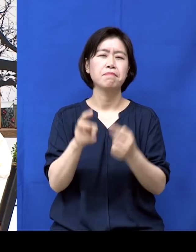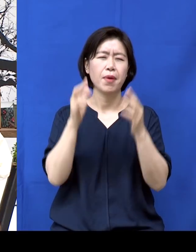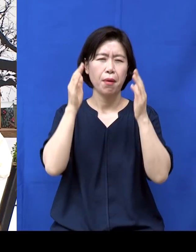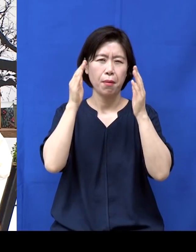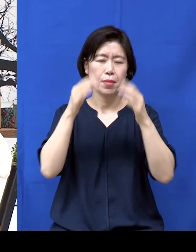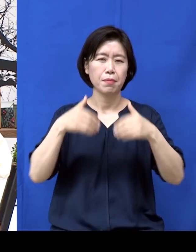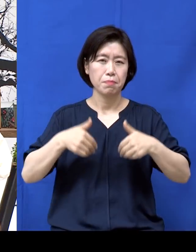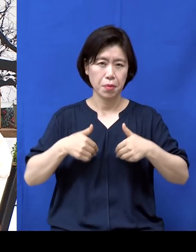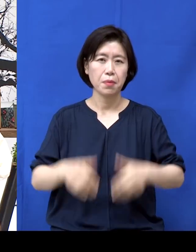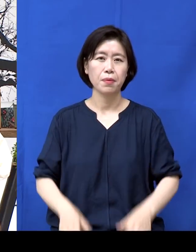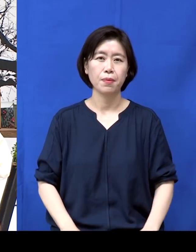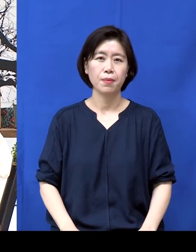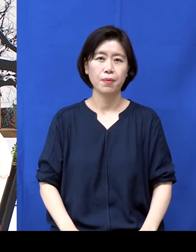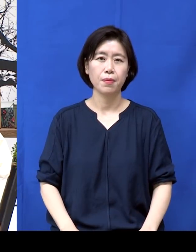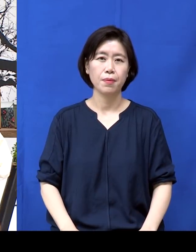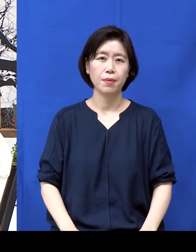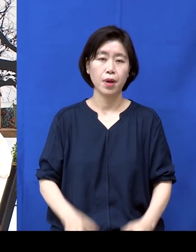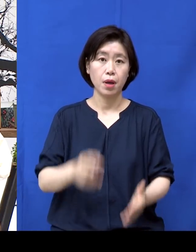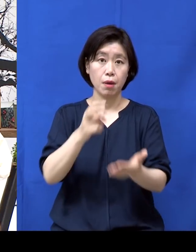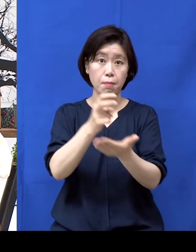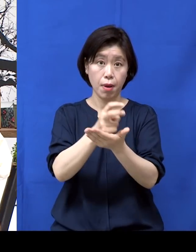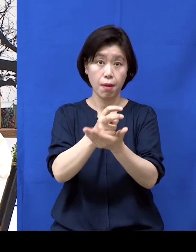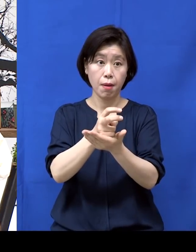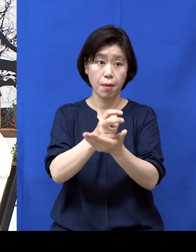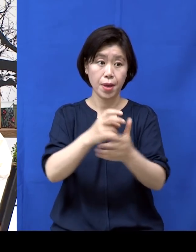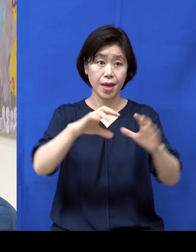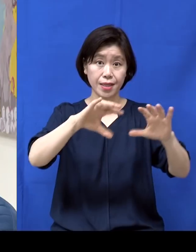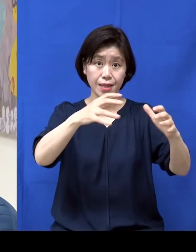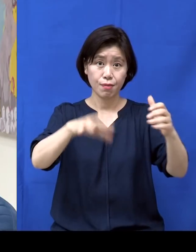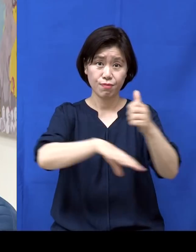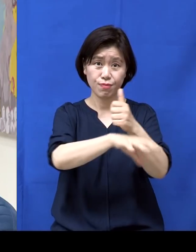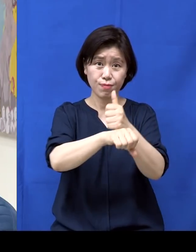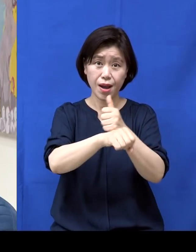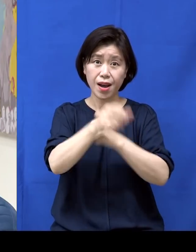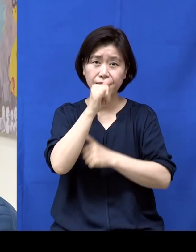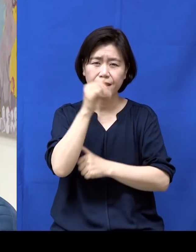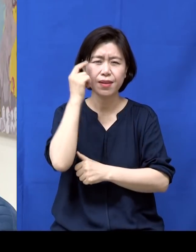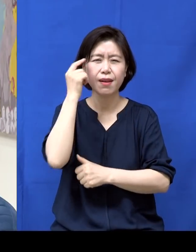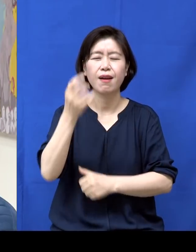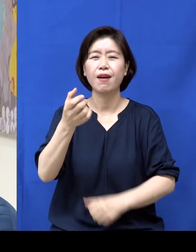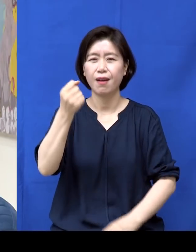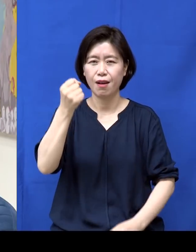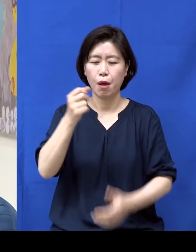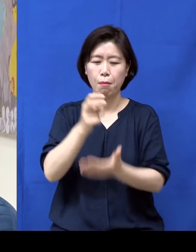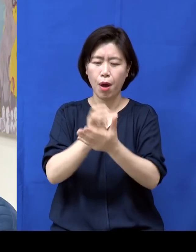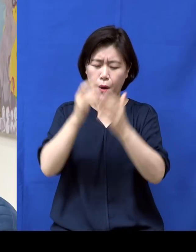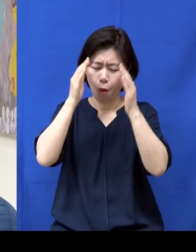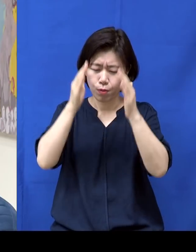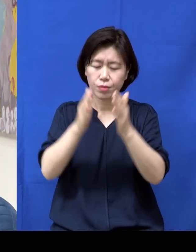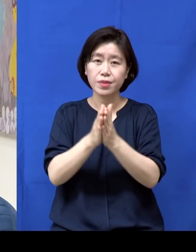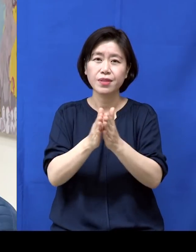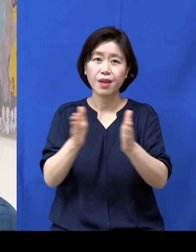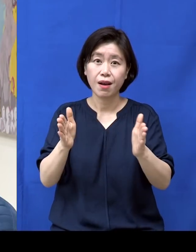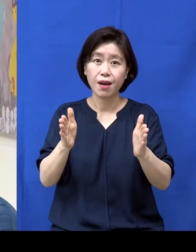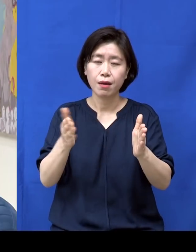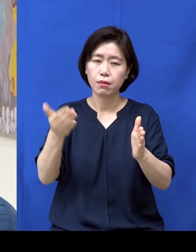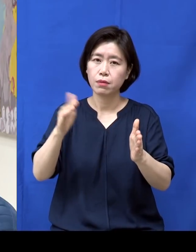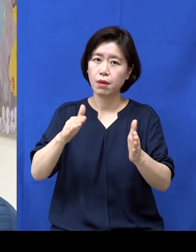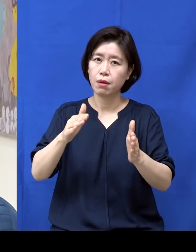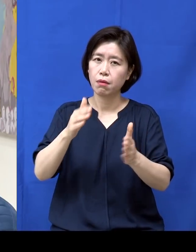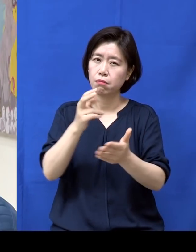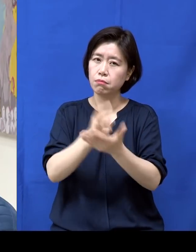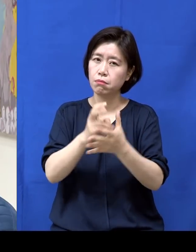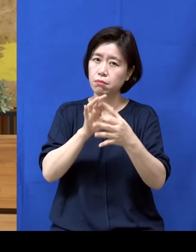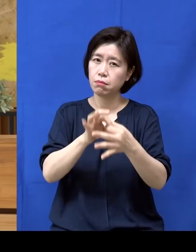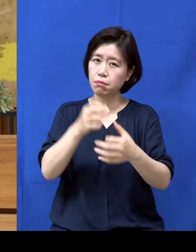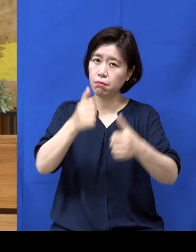근데 법이 세상을 다 규율하고 움직이니까요. 네. 법학을 했는데 그것 또한 시험을 통과해야 되잖아요. 그렇죠. 그게